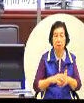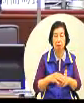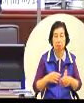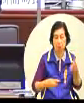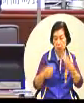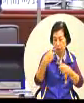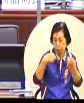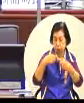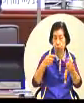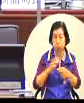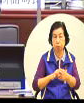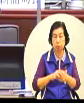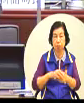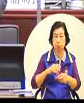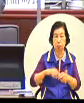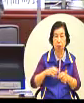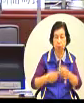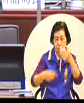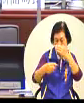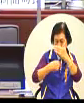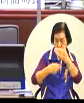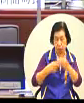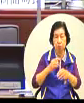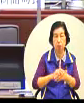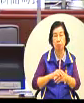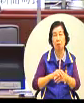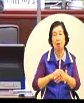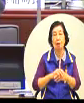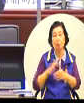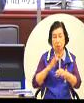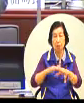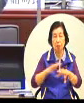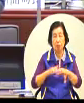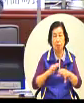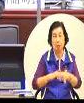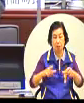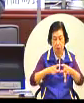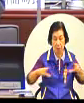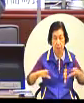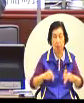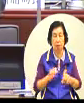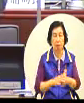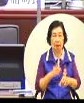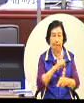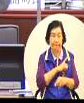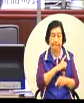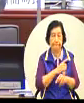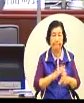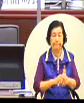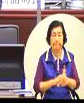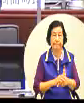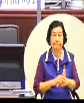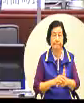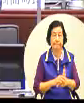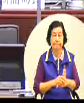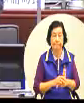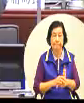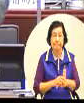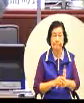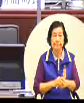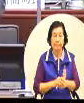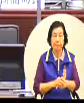想我们都必须要非常大的一个自己要有自我的一